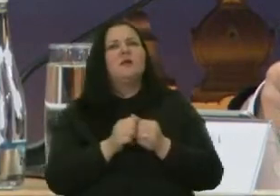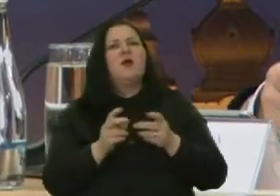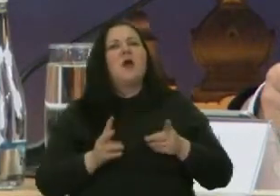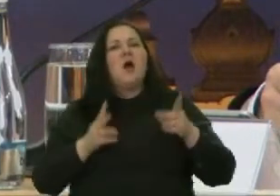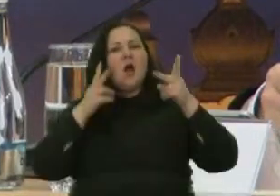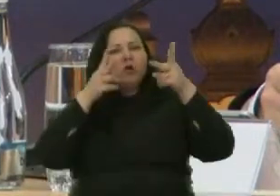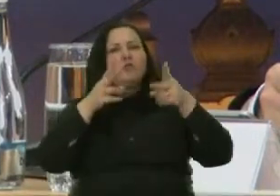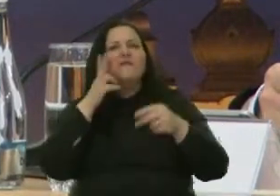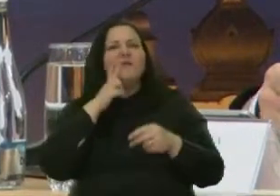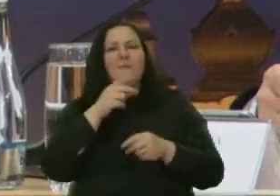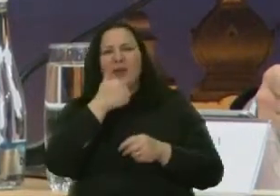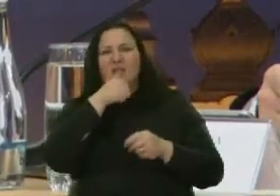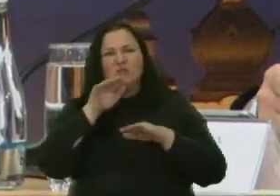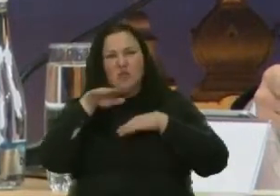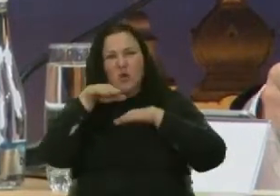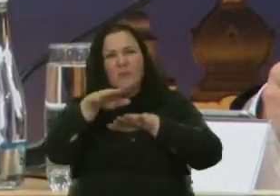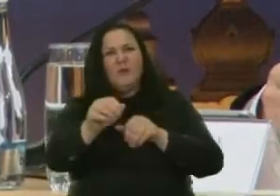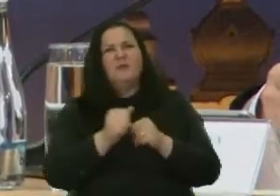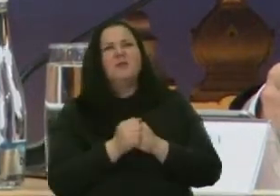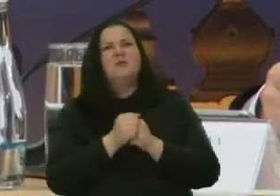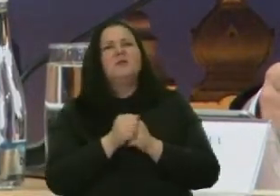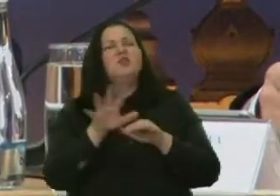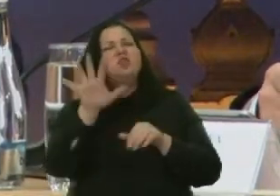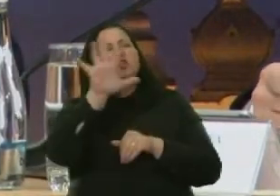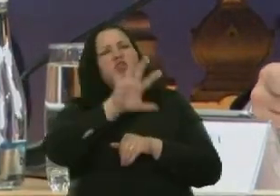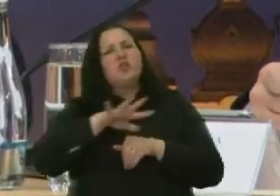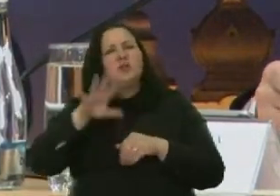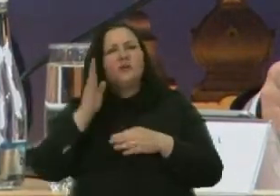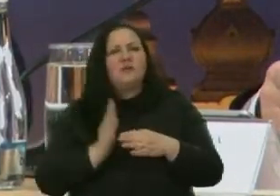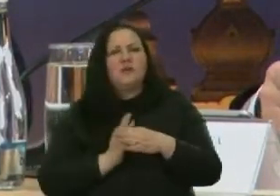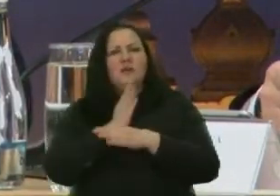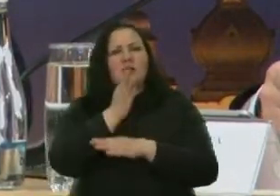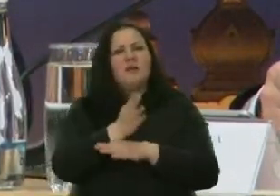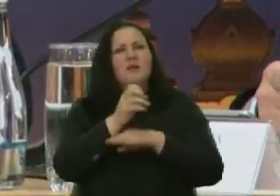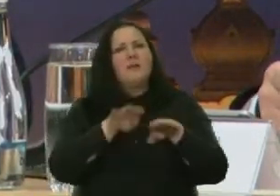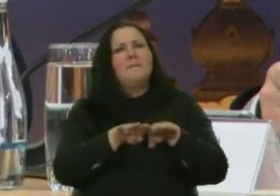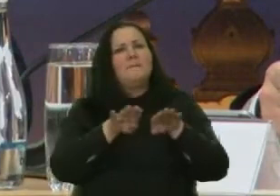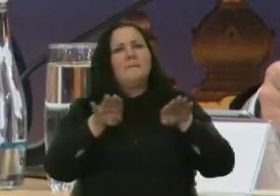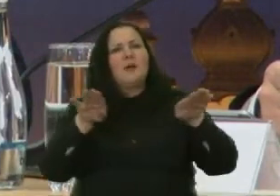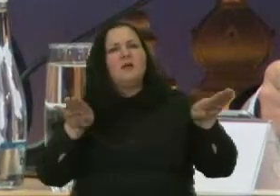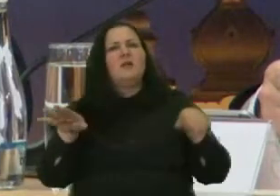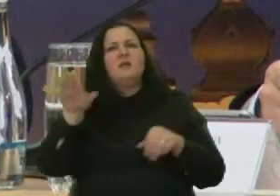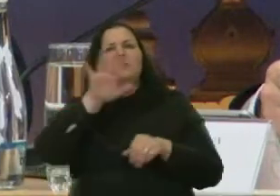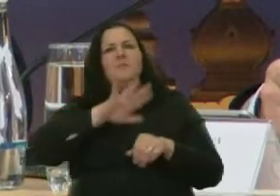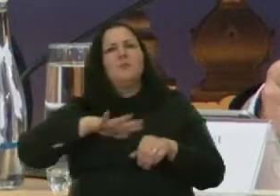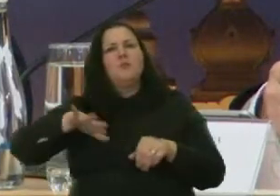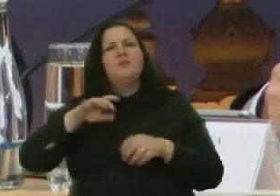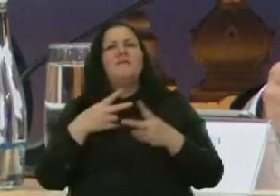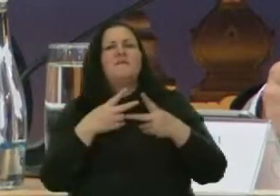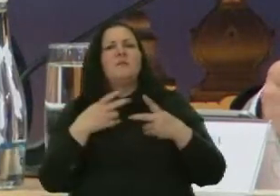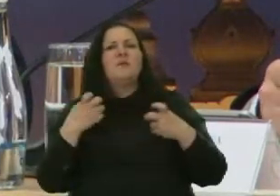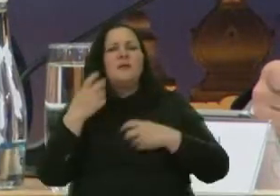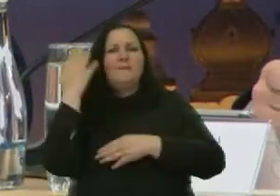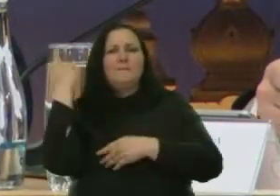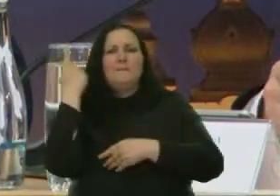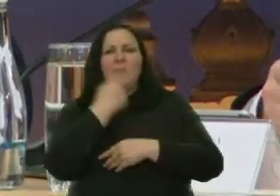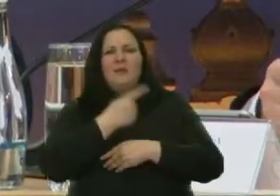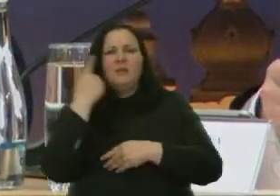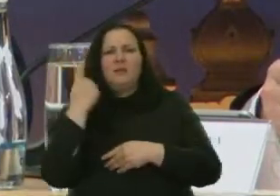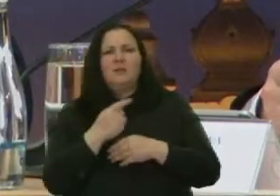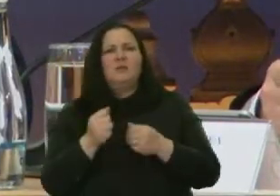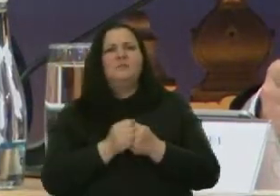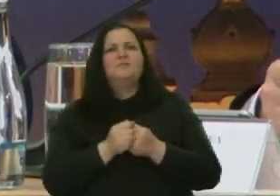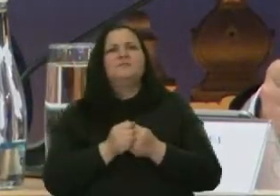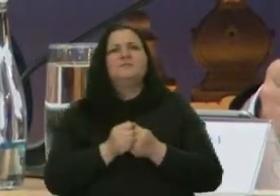culoarul Someșului ă generalizarea accesului în parcările publice cu abonament prin montare de bariere